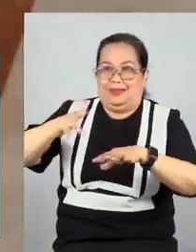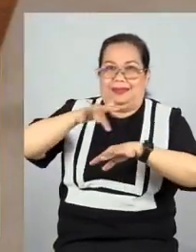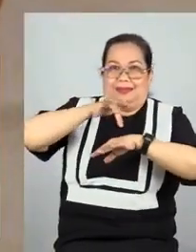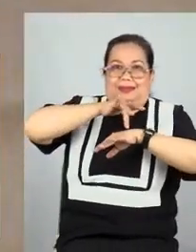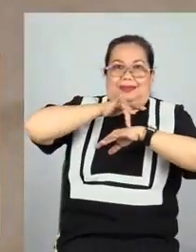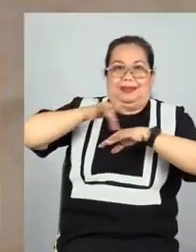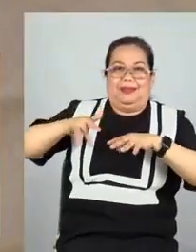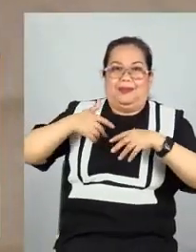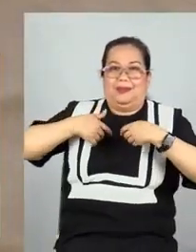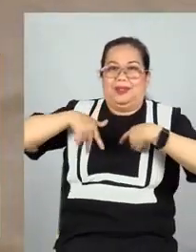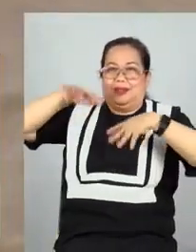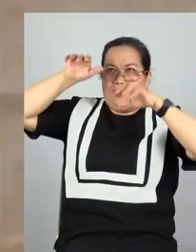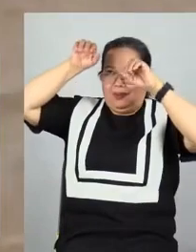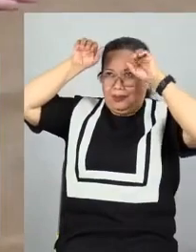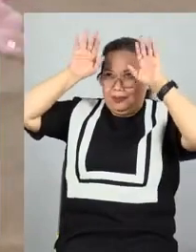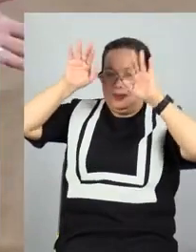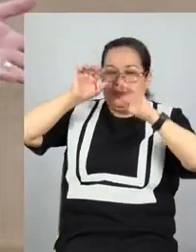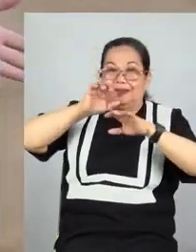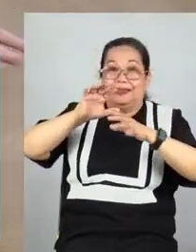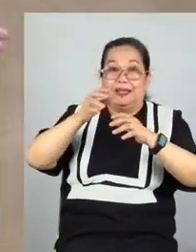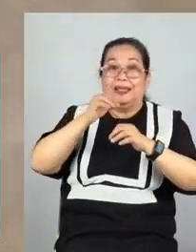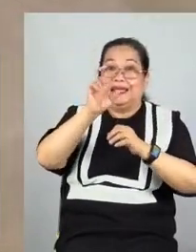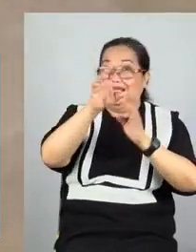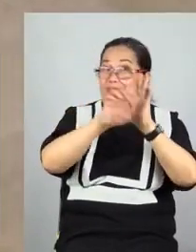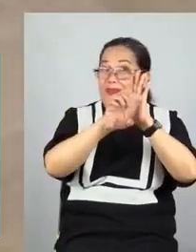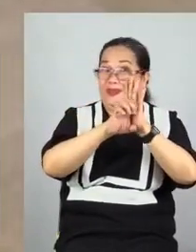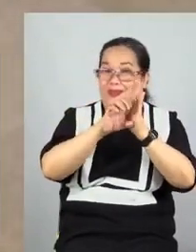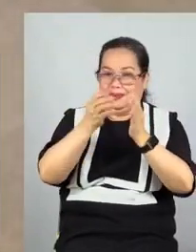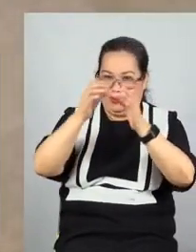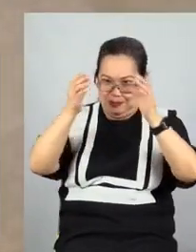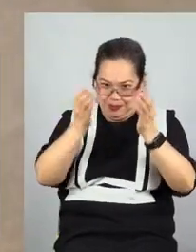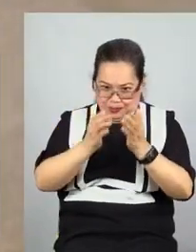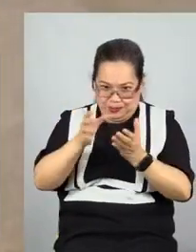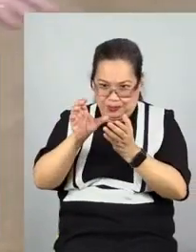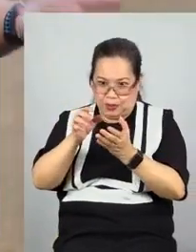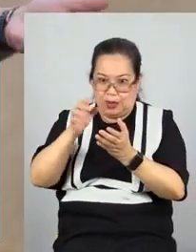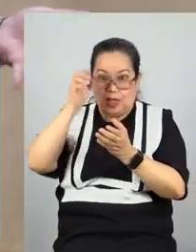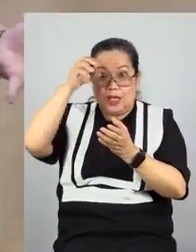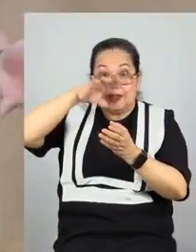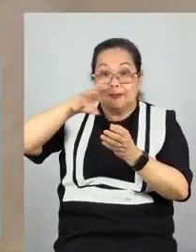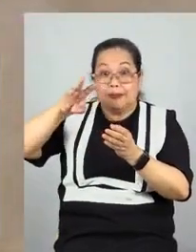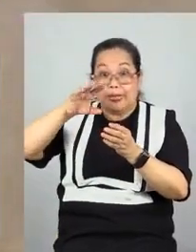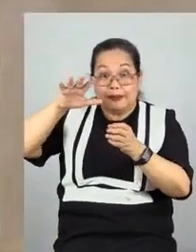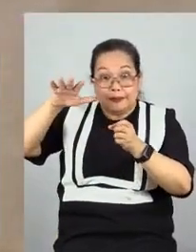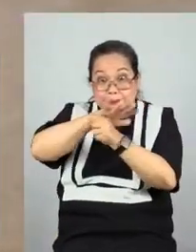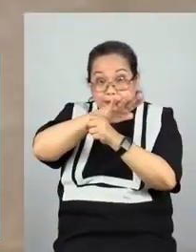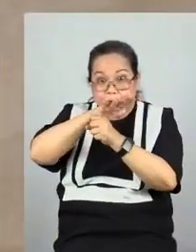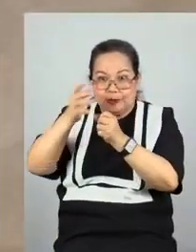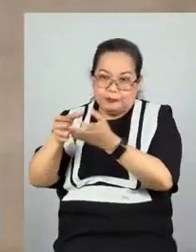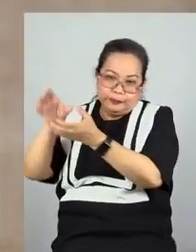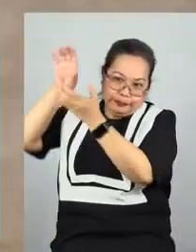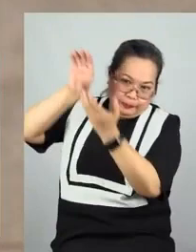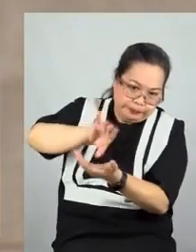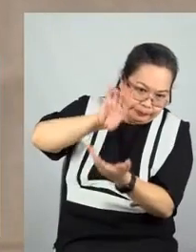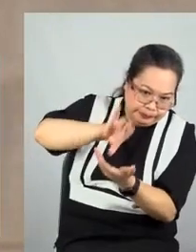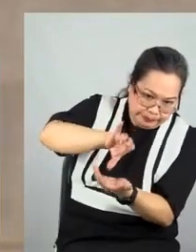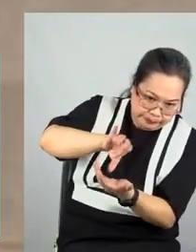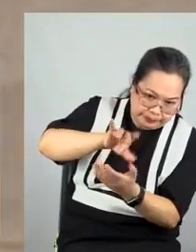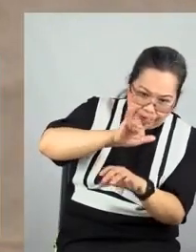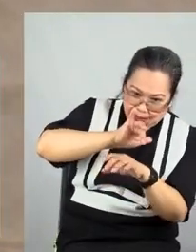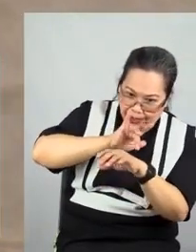Pagbuhos ng laman ng isang sisidlan. No? Pagwawalang laman, halimbawa, ng isang kasirola.